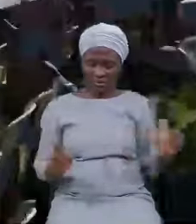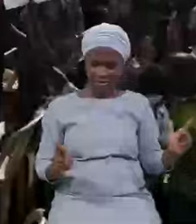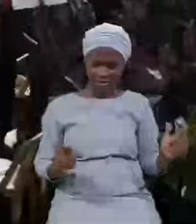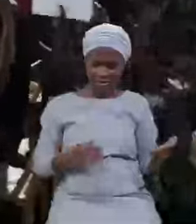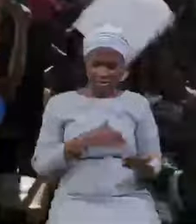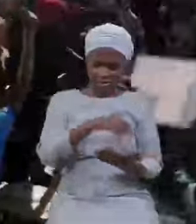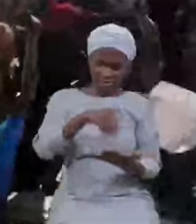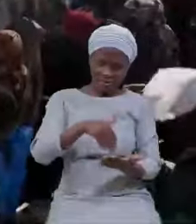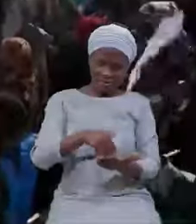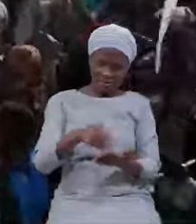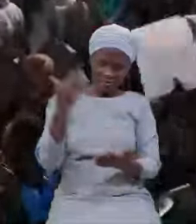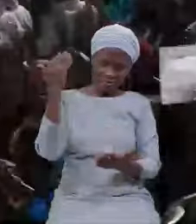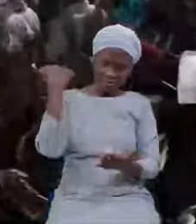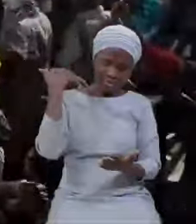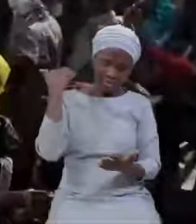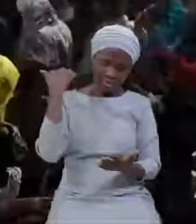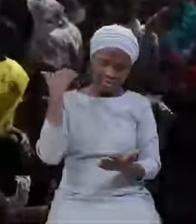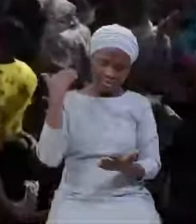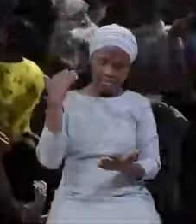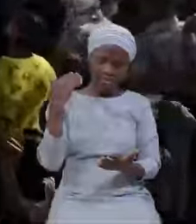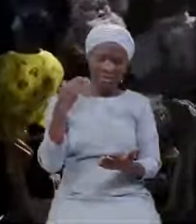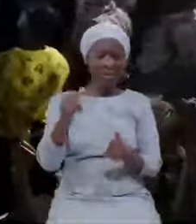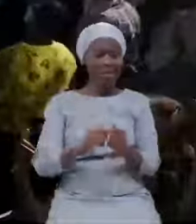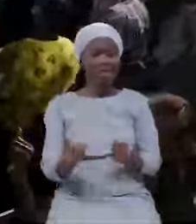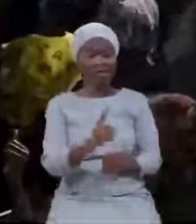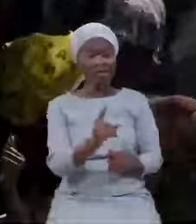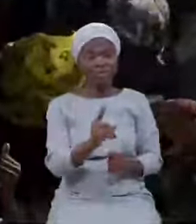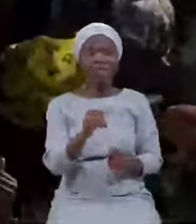partout, que ta puissance de guérison